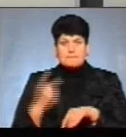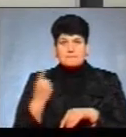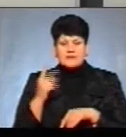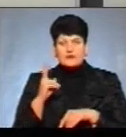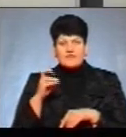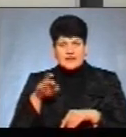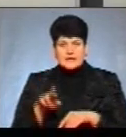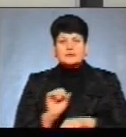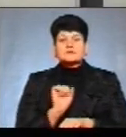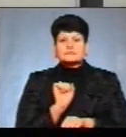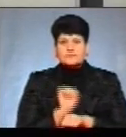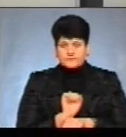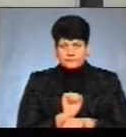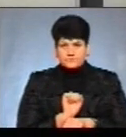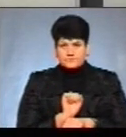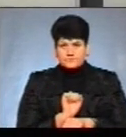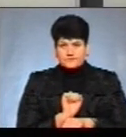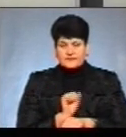З 1 квітня припиняється